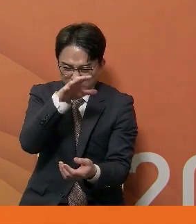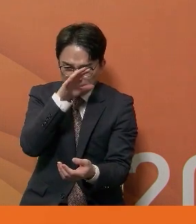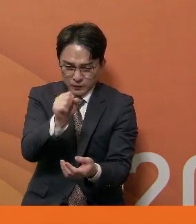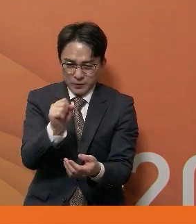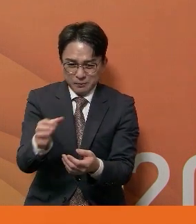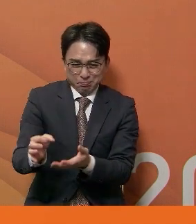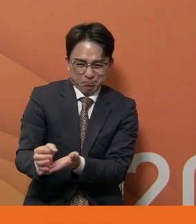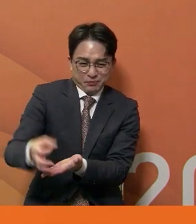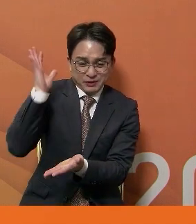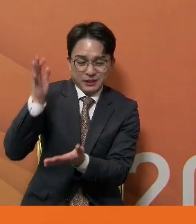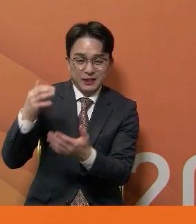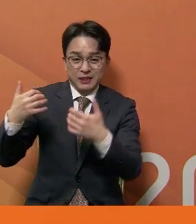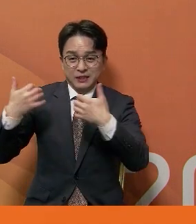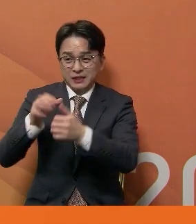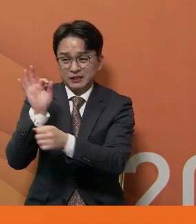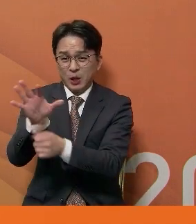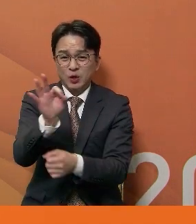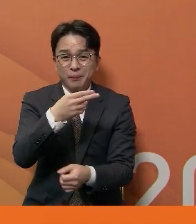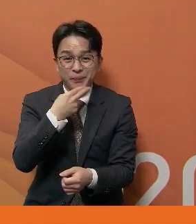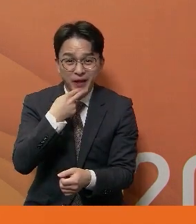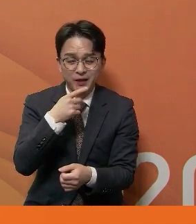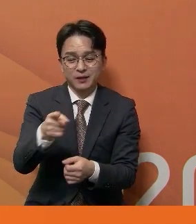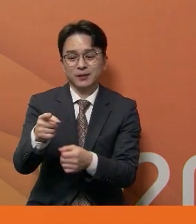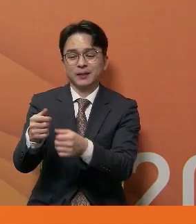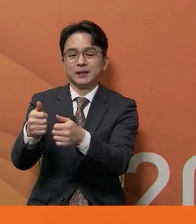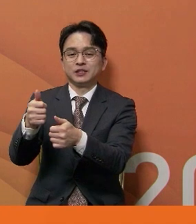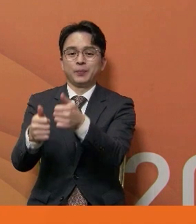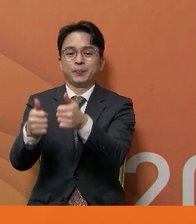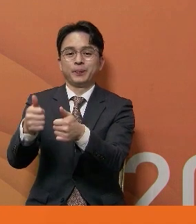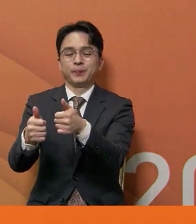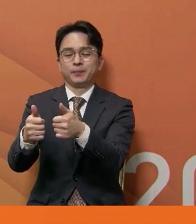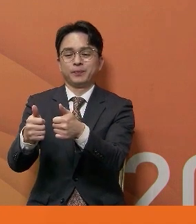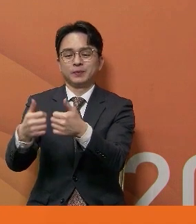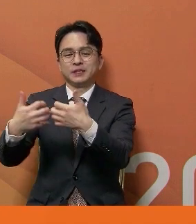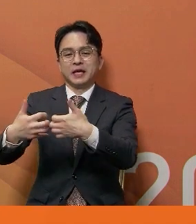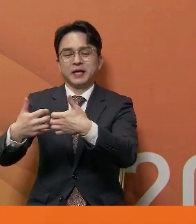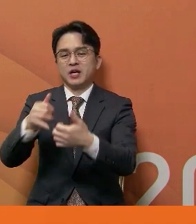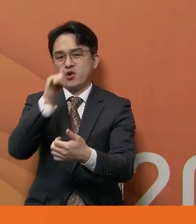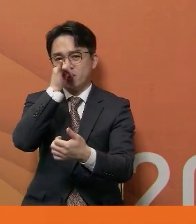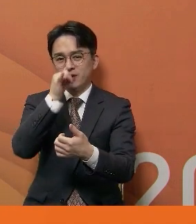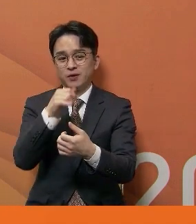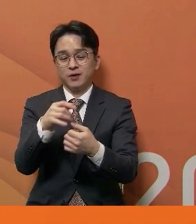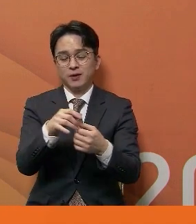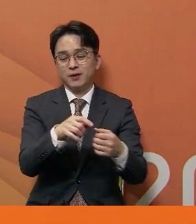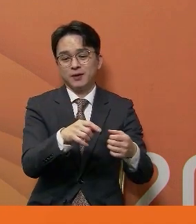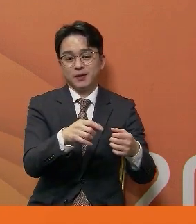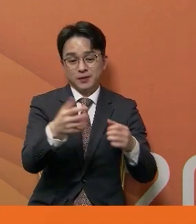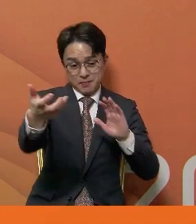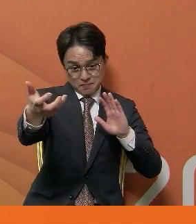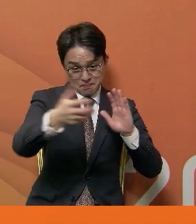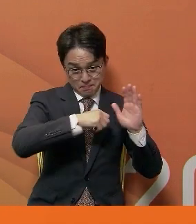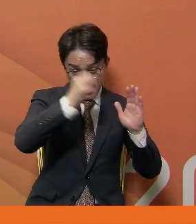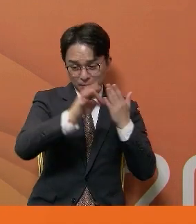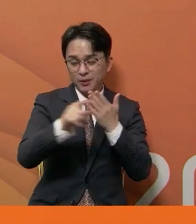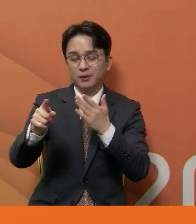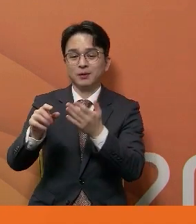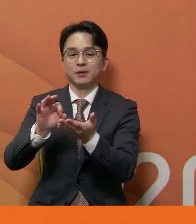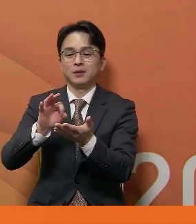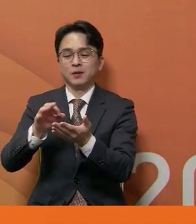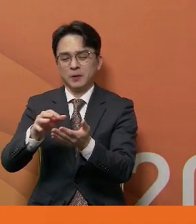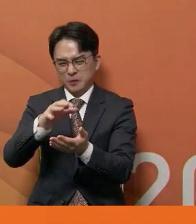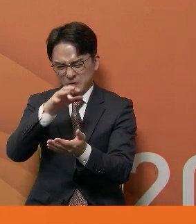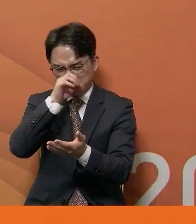상대를 하려면 우리가 조금이라도 더 유리한 조건에서 금융권을 상대하는 것이 좋기 때문에요 몇 가지 점이라도 좀 유의를